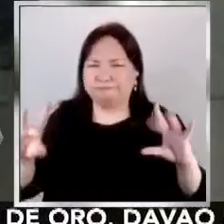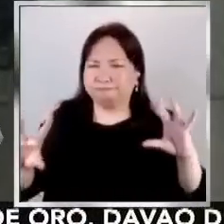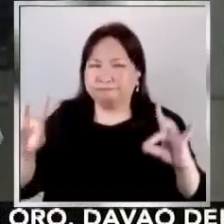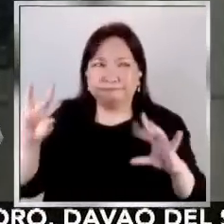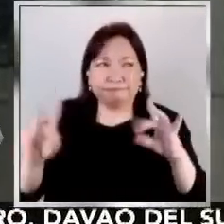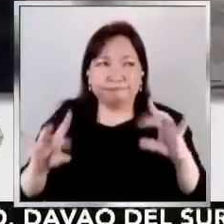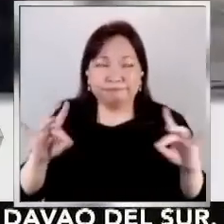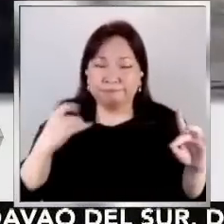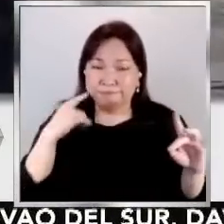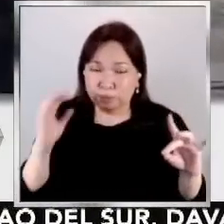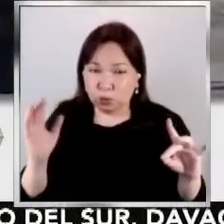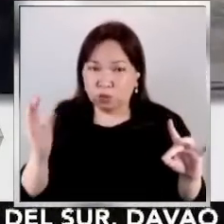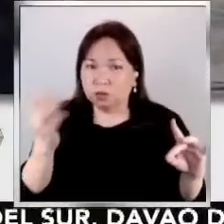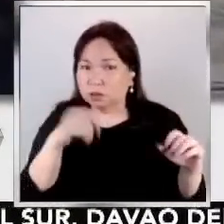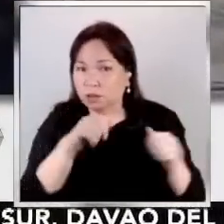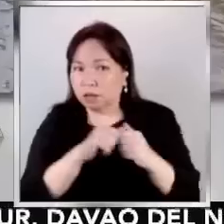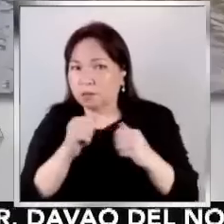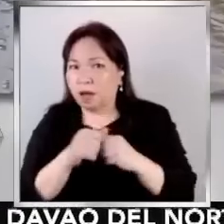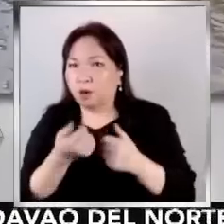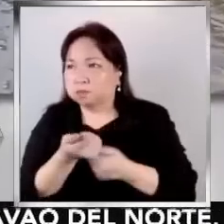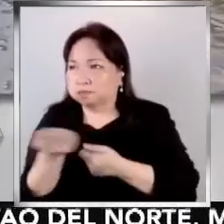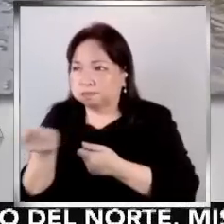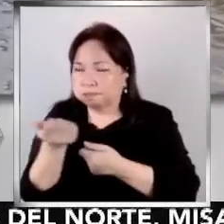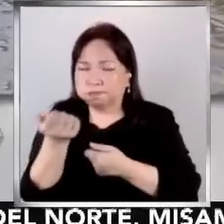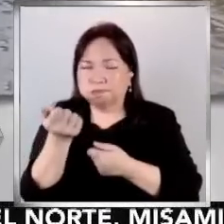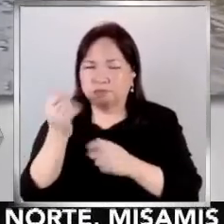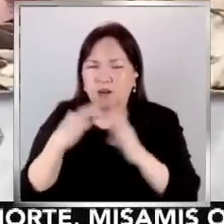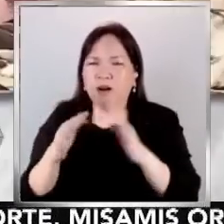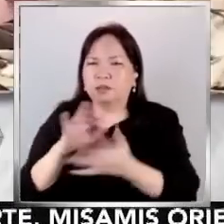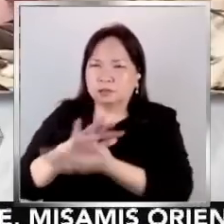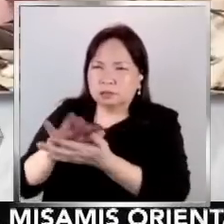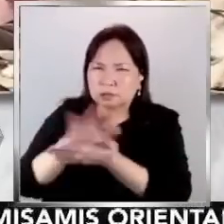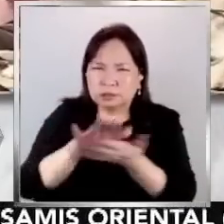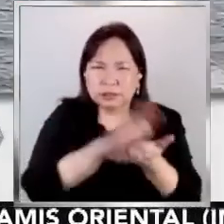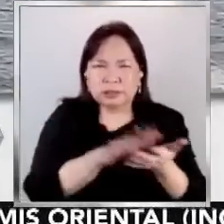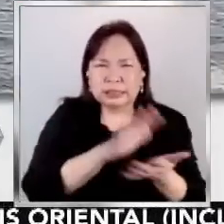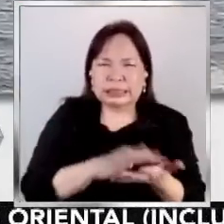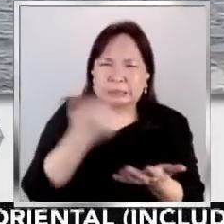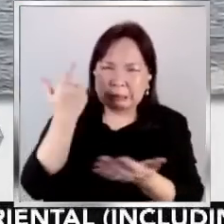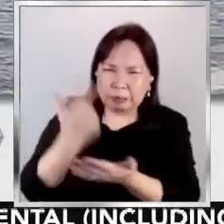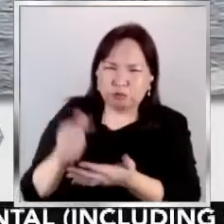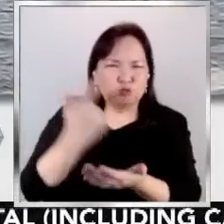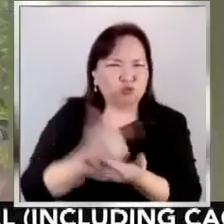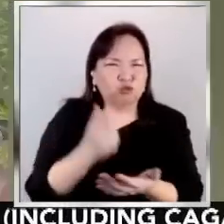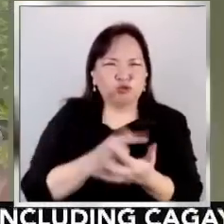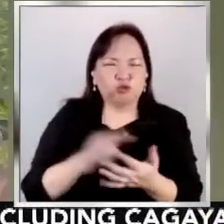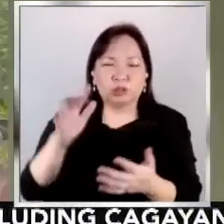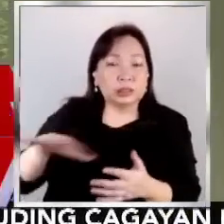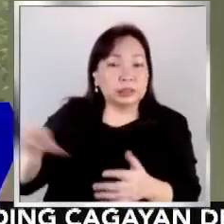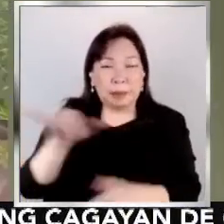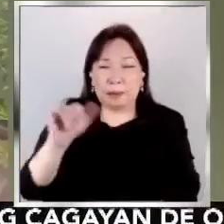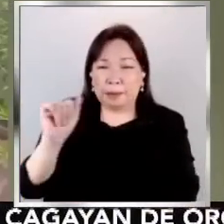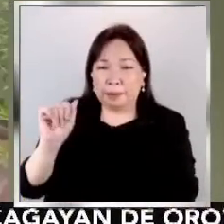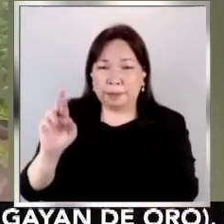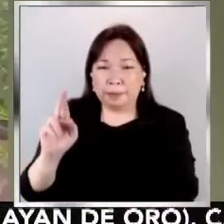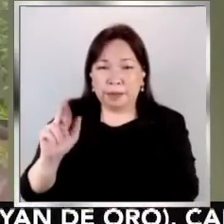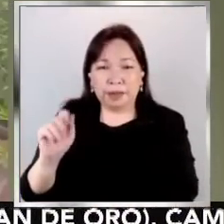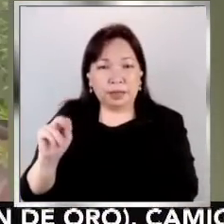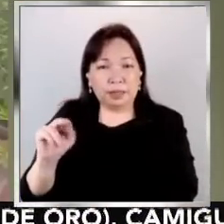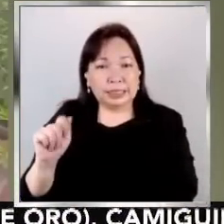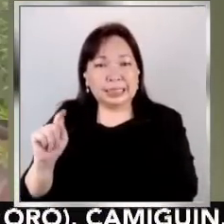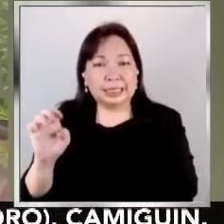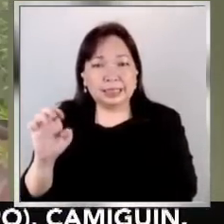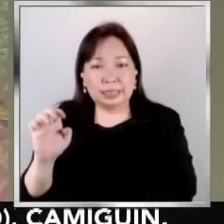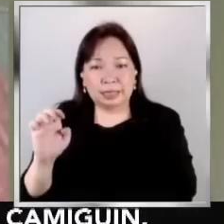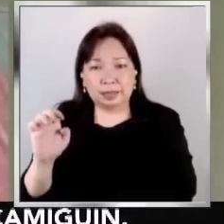of Fire Protection. Nag-iwan din ang sandamakmak na basura at putik ang baha sa Araneta Avenue. Kagabi hanggang dibdib ang